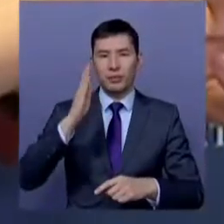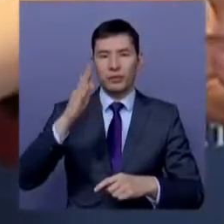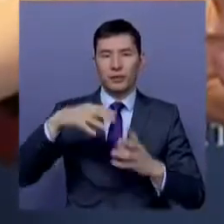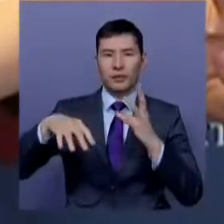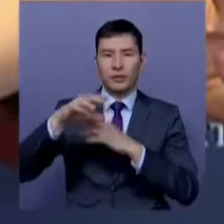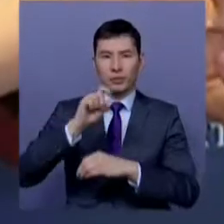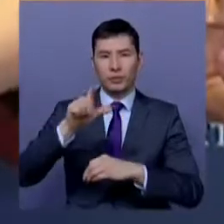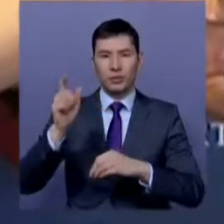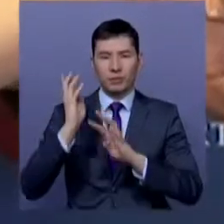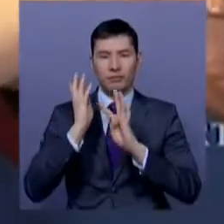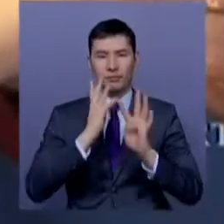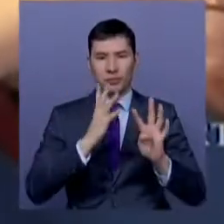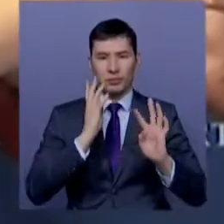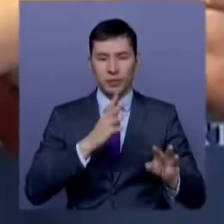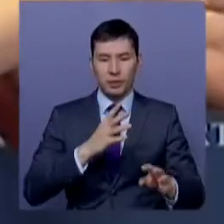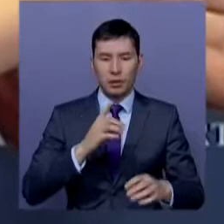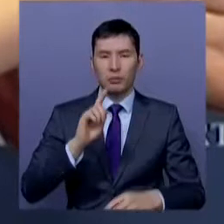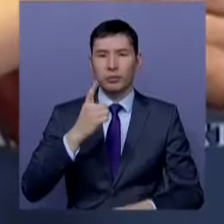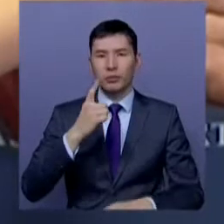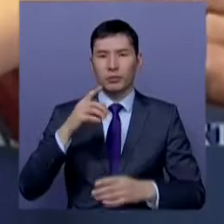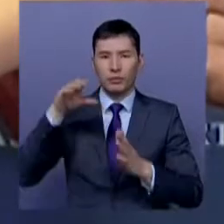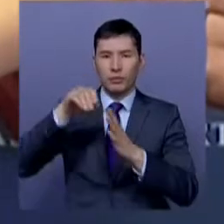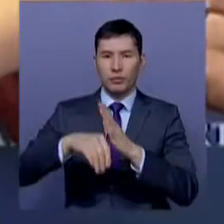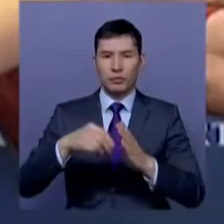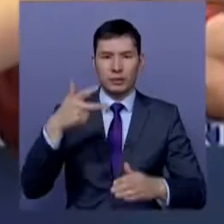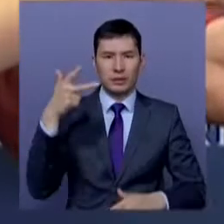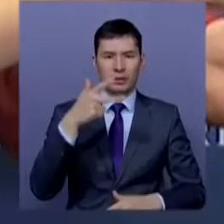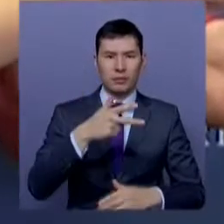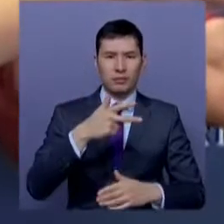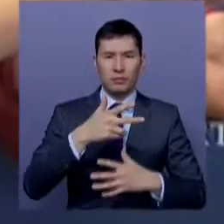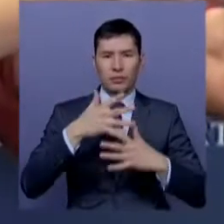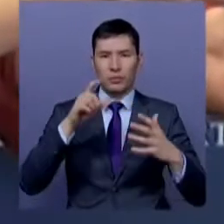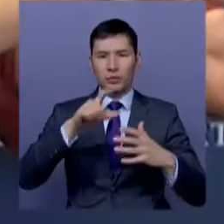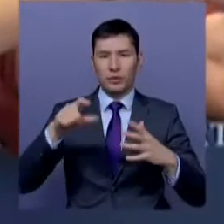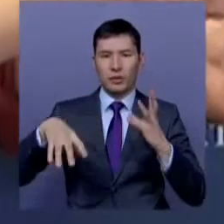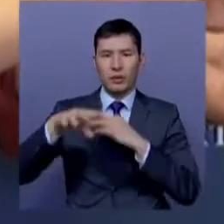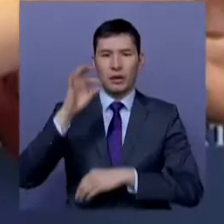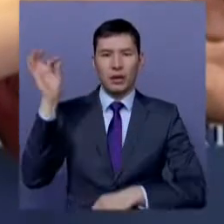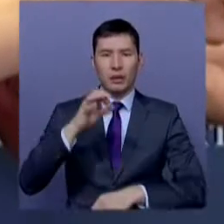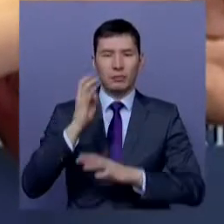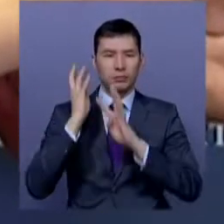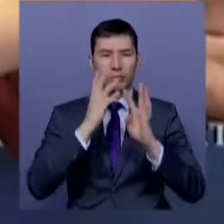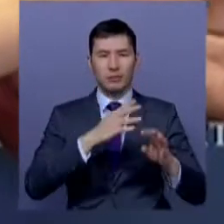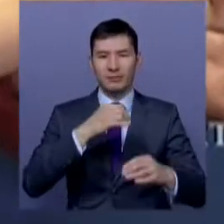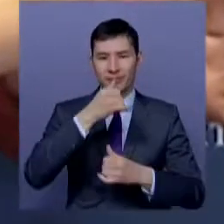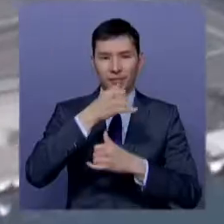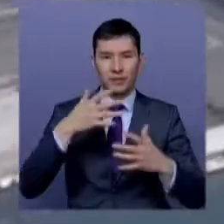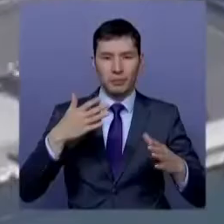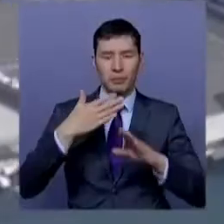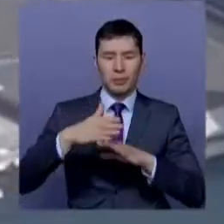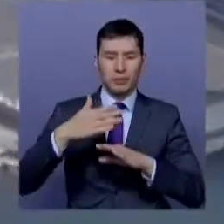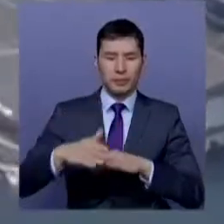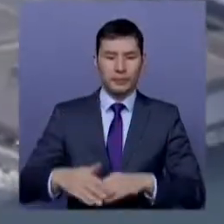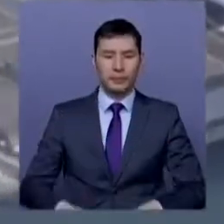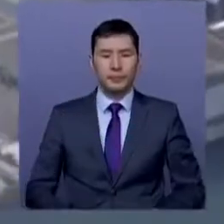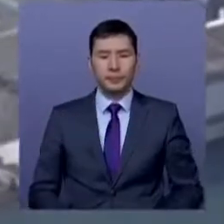процесі басталады. Неге десеңіздер, кемеде 3000-нан астам адам, соның бәрін бір күнде шығара алмайды, сондықтан бір-екі күнге созылатын түрі бар.